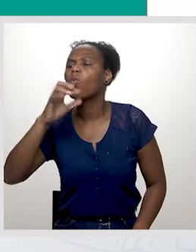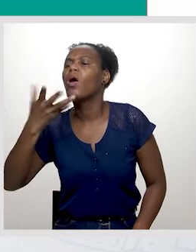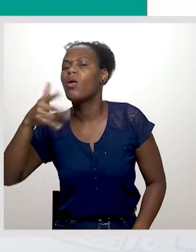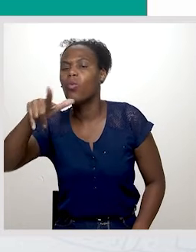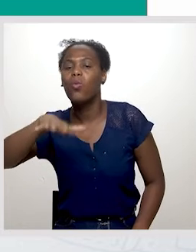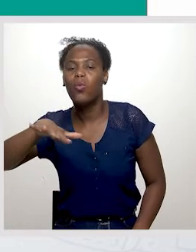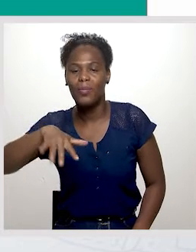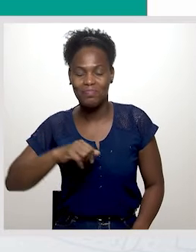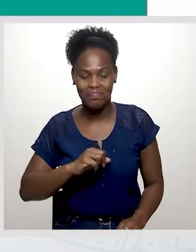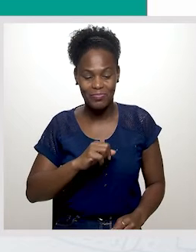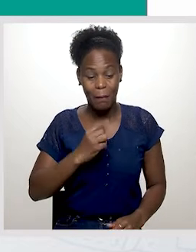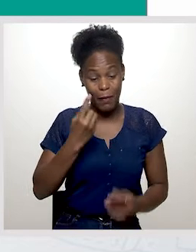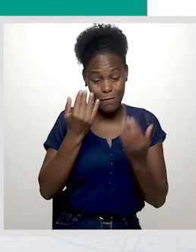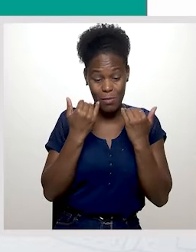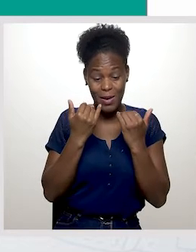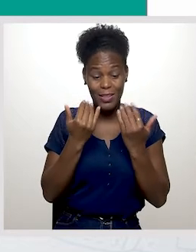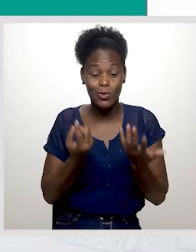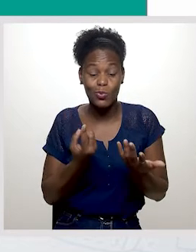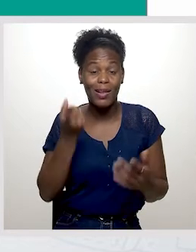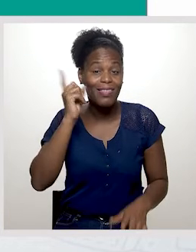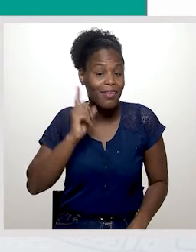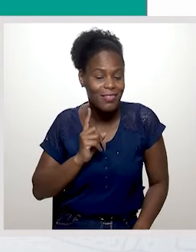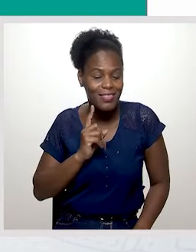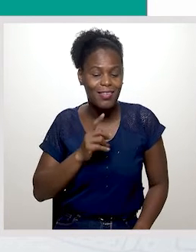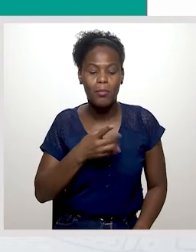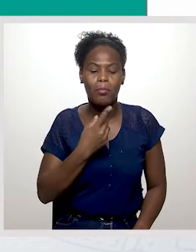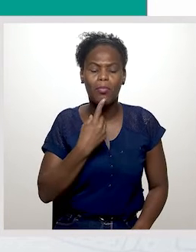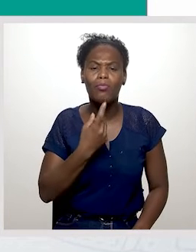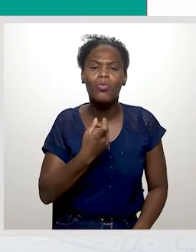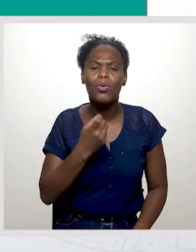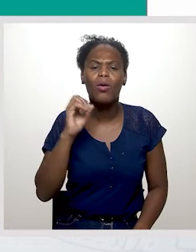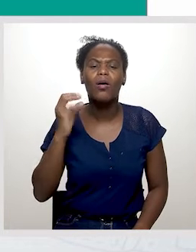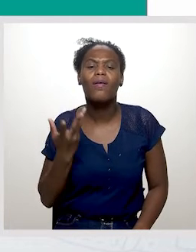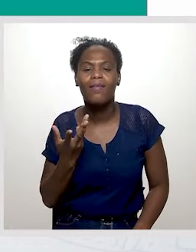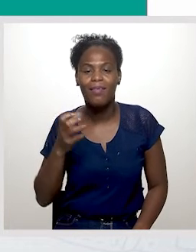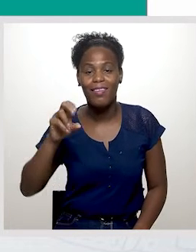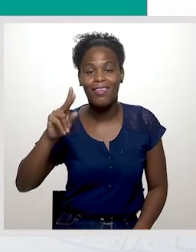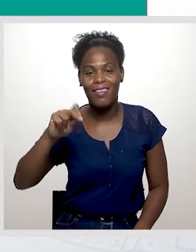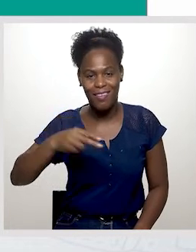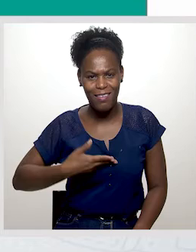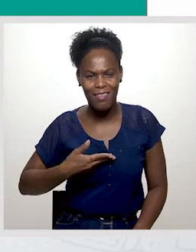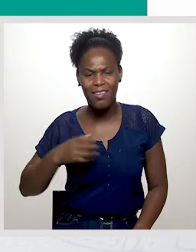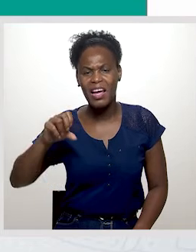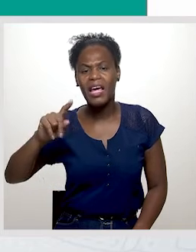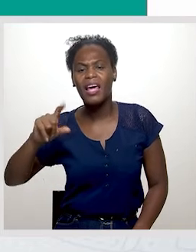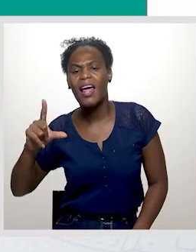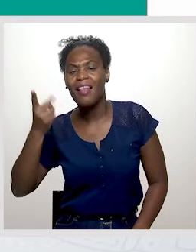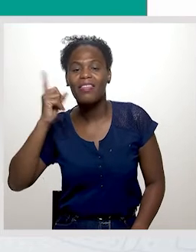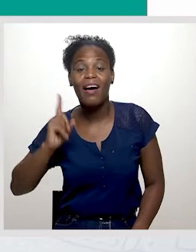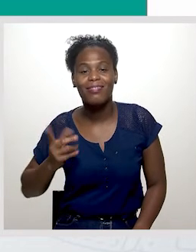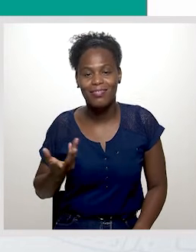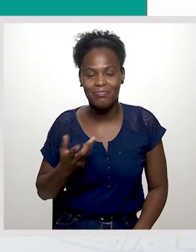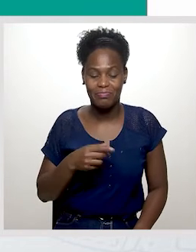Pour s'informer sur la date, on va demander quand. Quelle est la date? Et pour